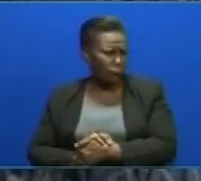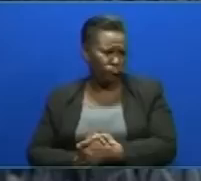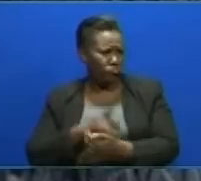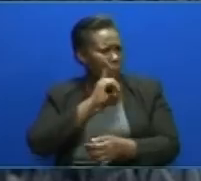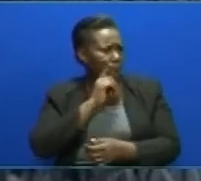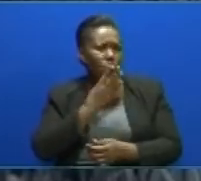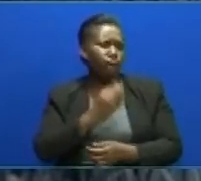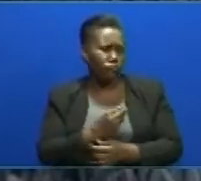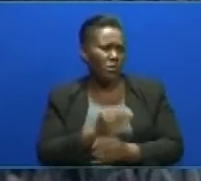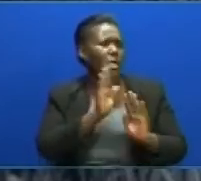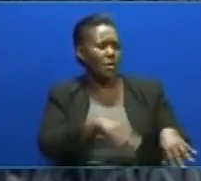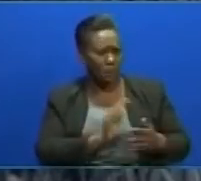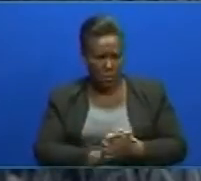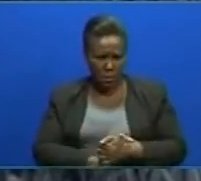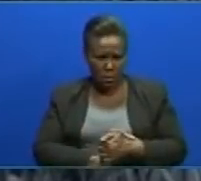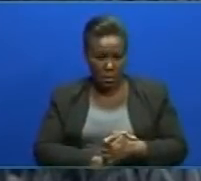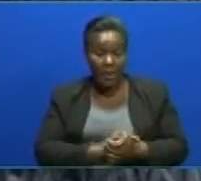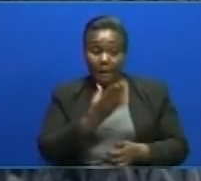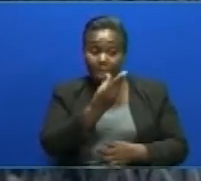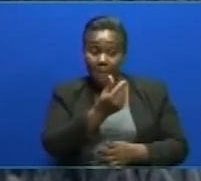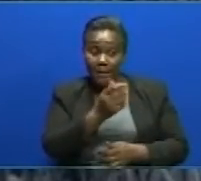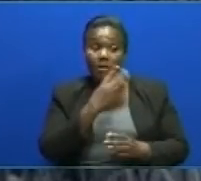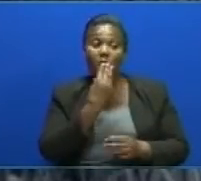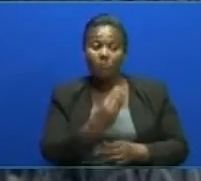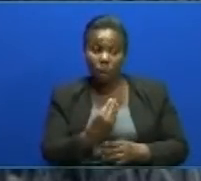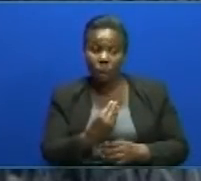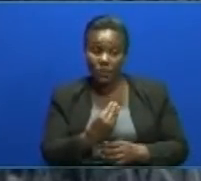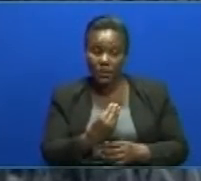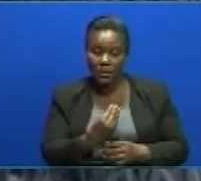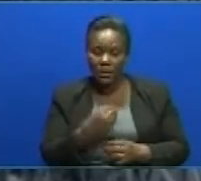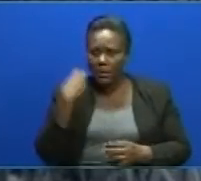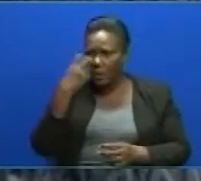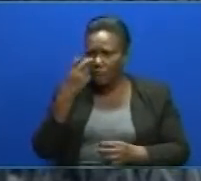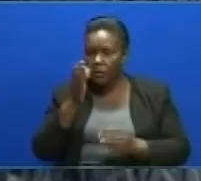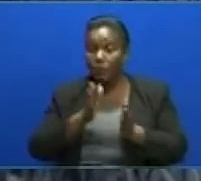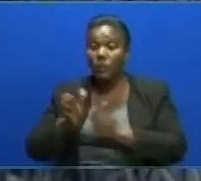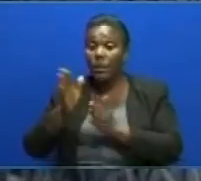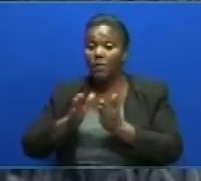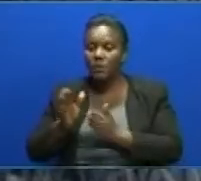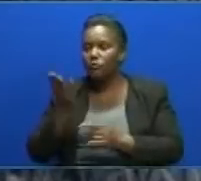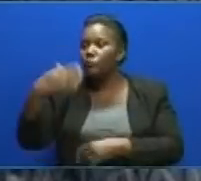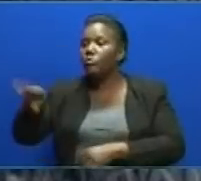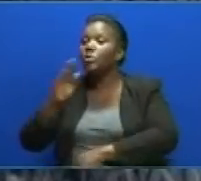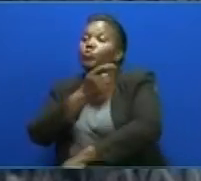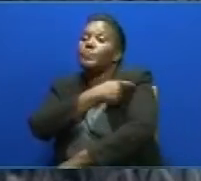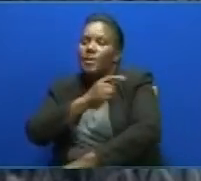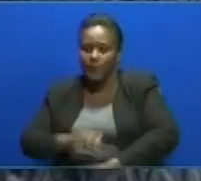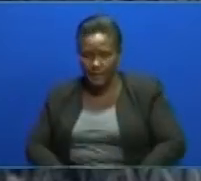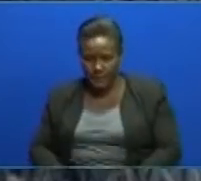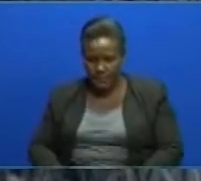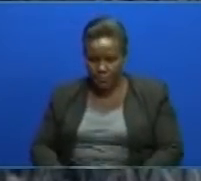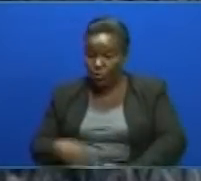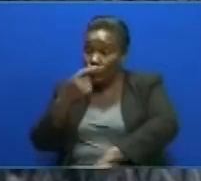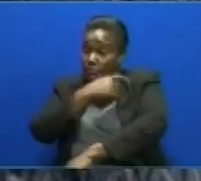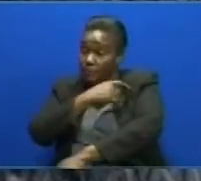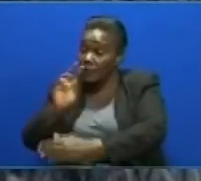usinunue. Naomba hiyo hela ya mbuzi mfanyie utaratibu tu kunitafutia gari kunipeleka kwenye hospitali. Kishindikana hospitali nipeleke